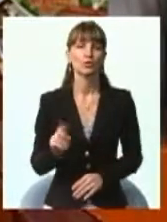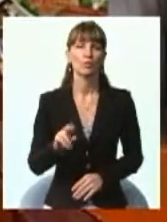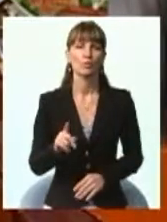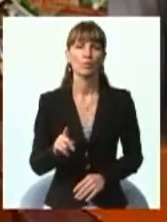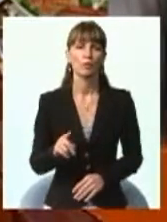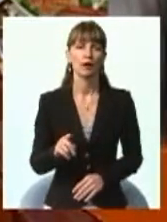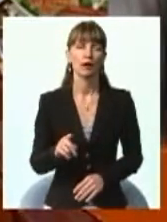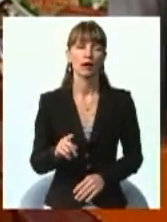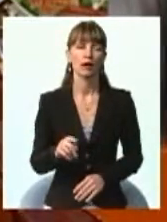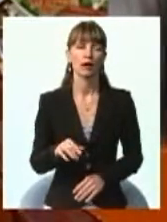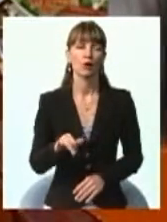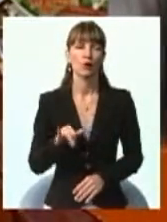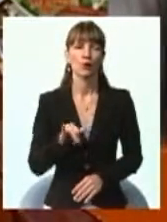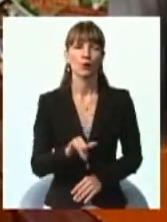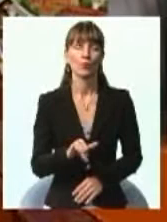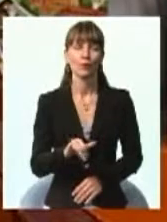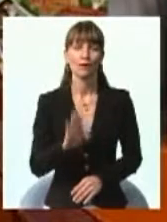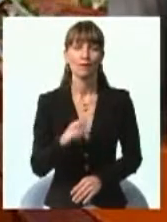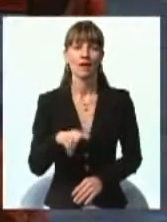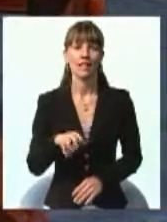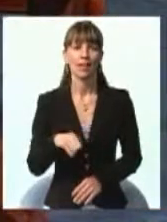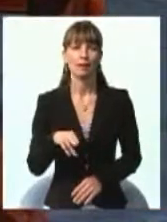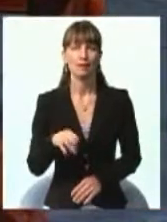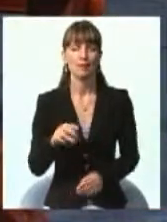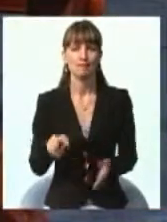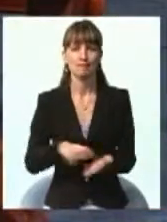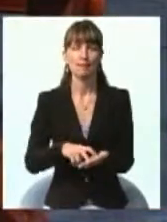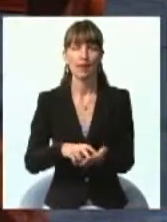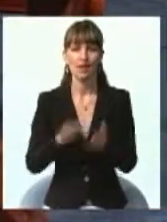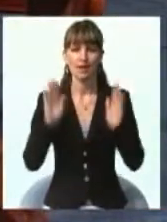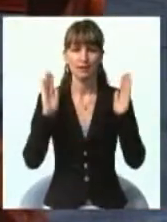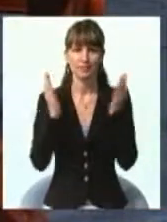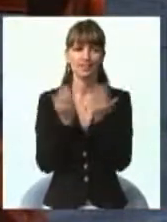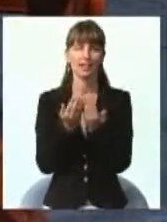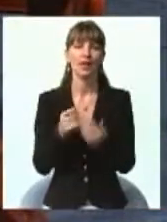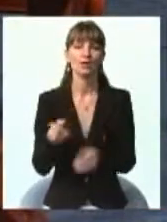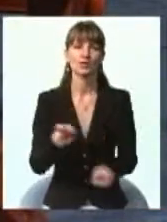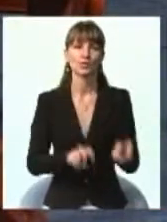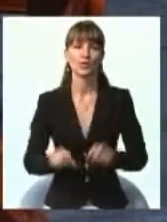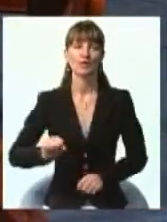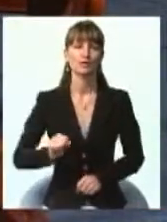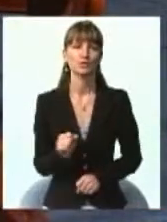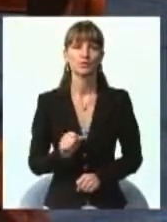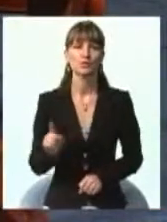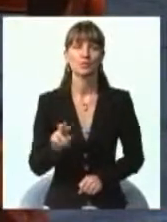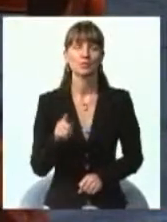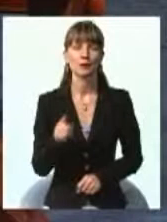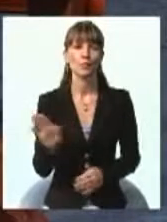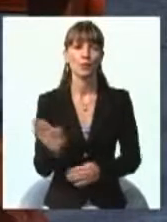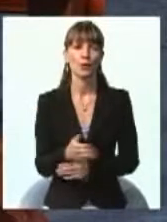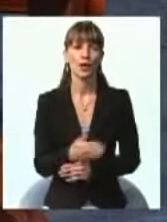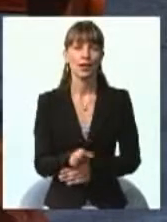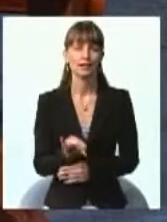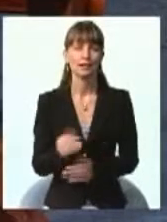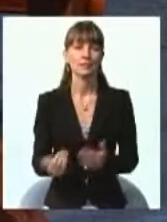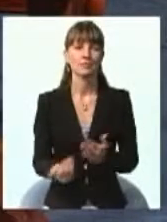в нього в лампі розвивається клаустрофобія. Це точно. Це абсолютно точно. Тому він шукає друзів, аби з ними гуляти і